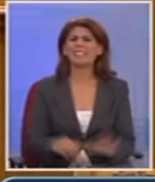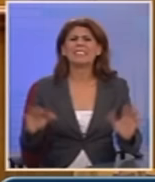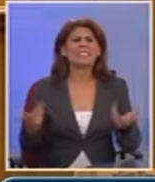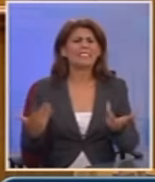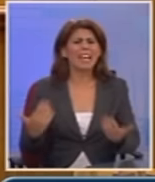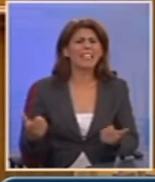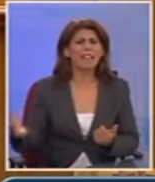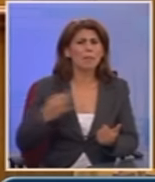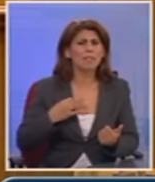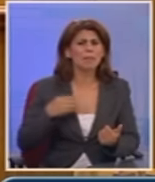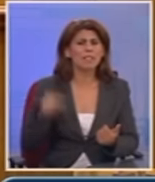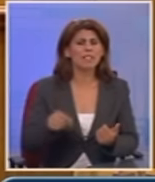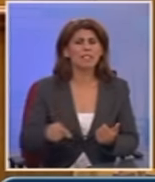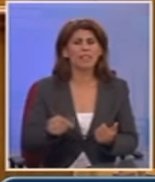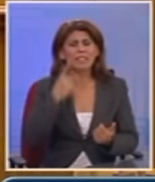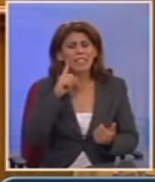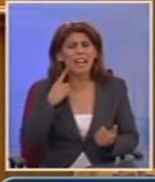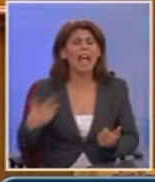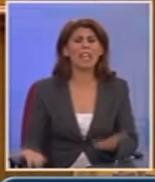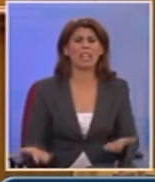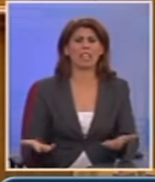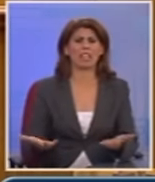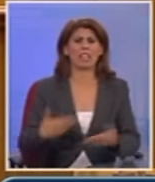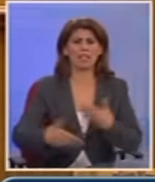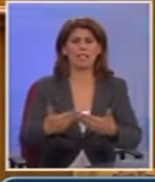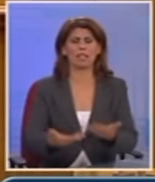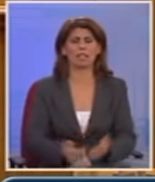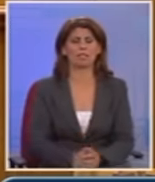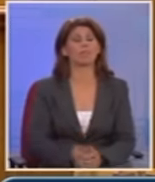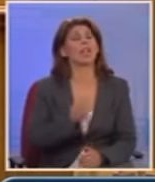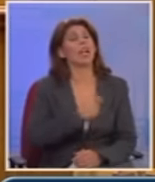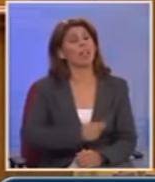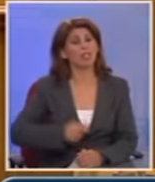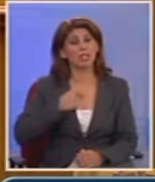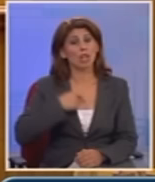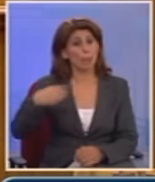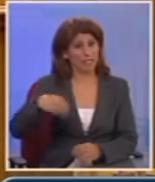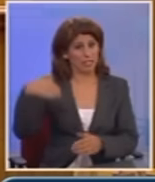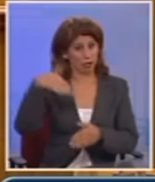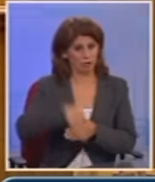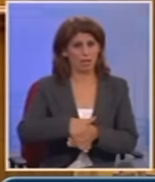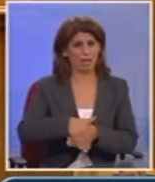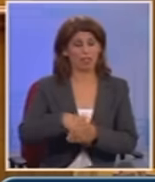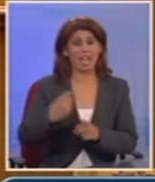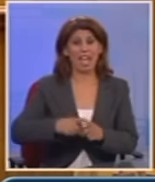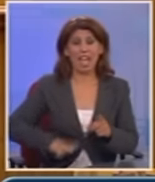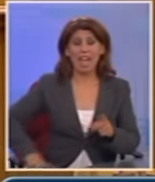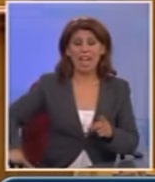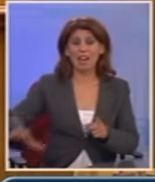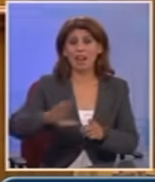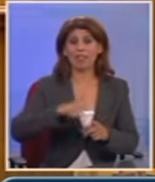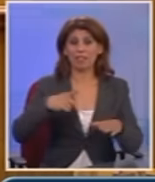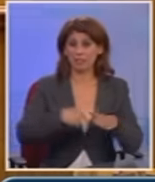έχετε να πείτε σε αυτή την τραγική εξέλιξη? Δυστυχώς από την Τρίτη το βράδυ η Ελλάδα και οι